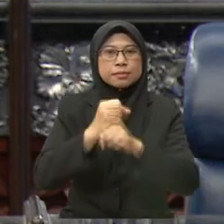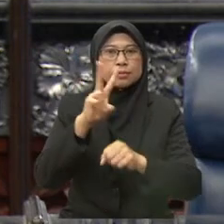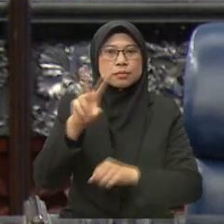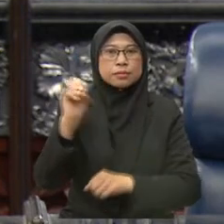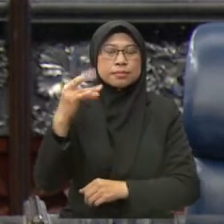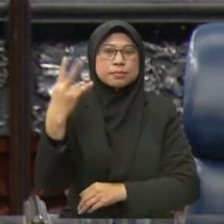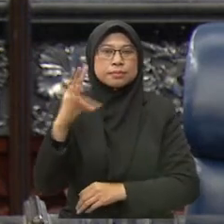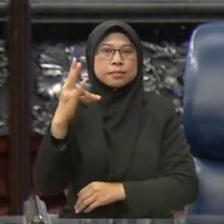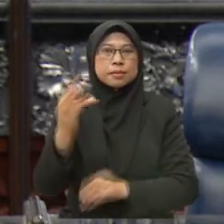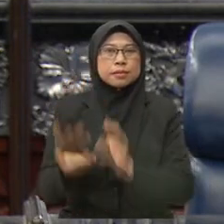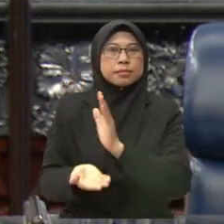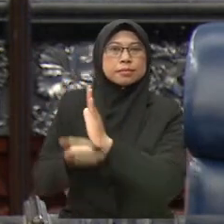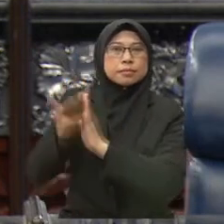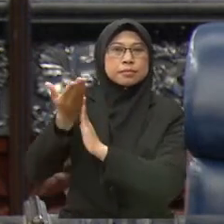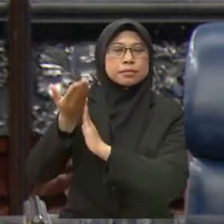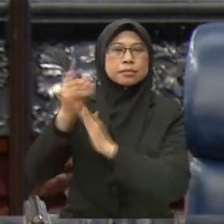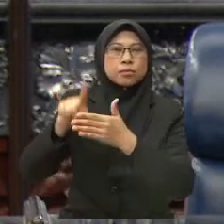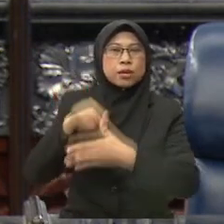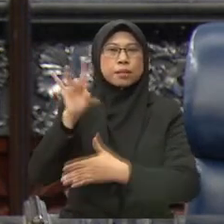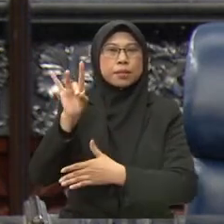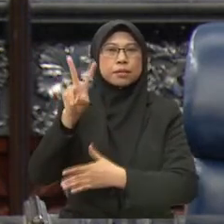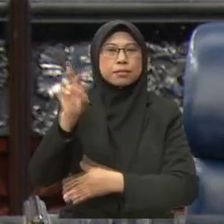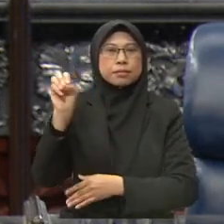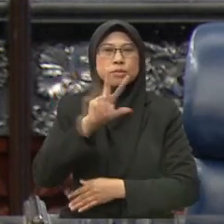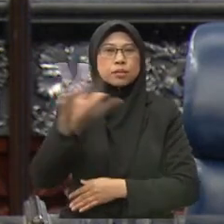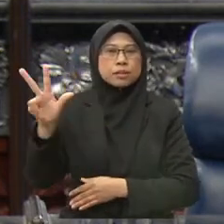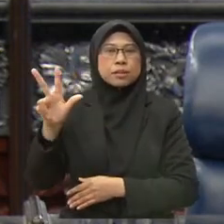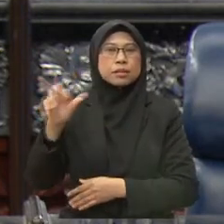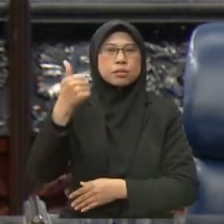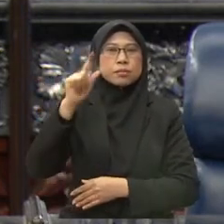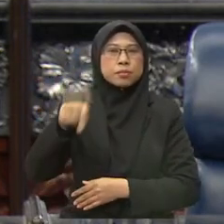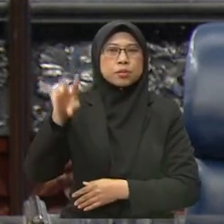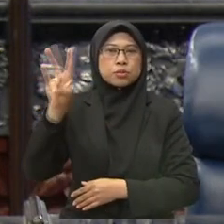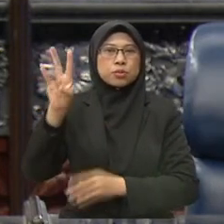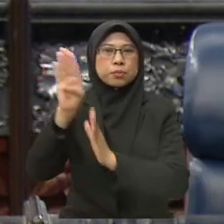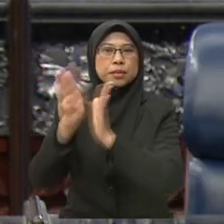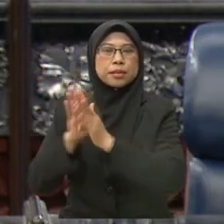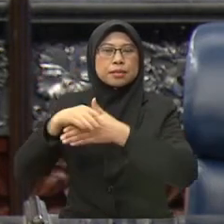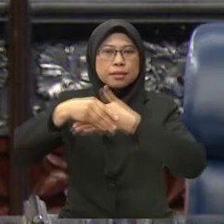2017 meningkat pada ogos 2023 r.7